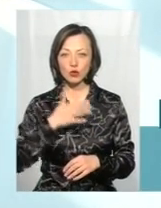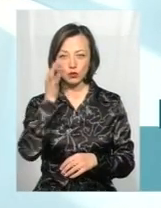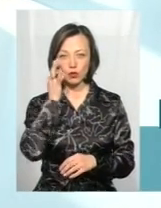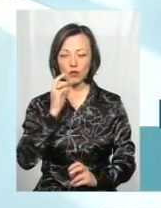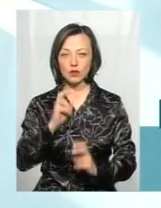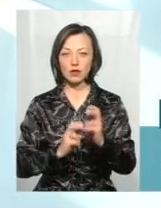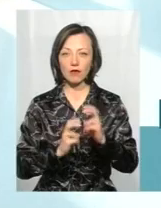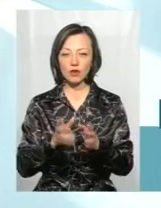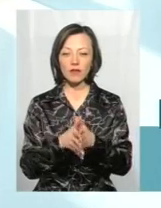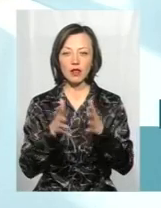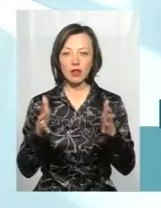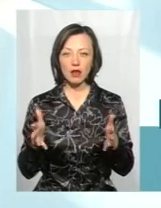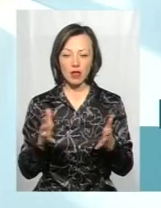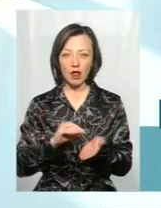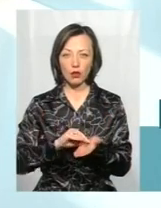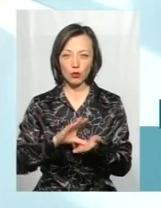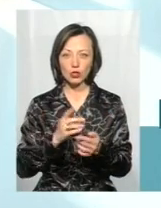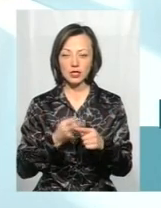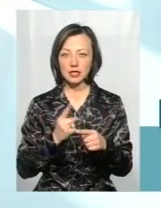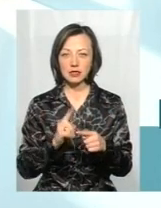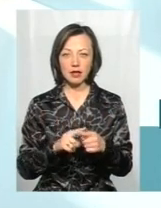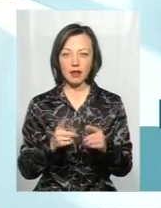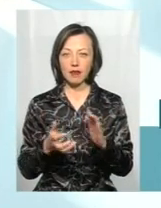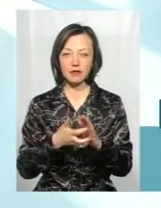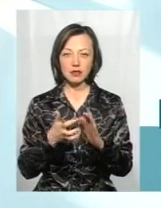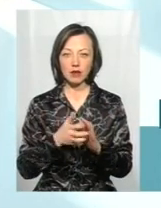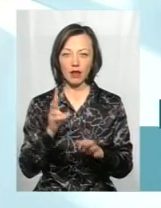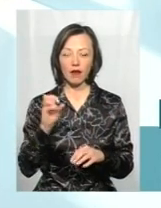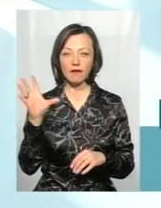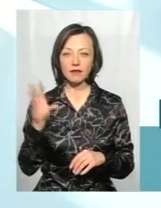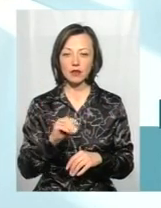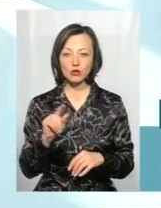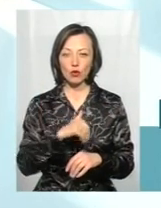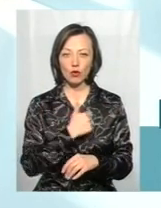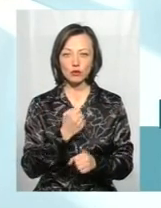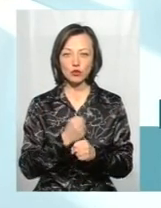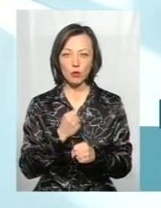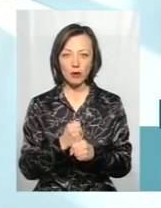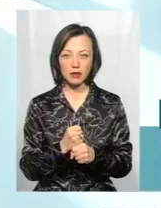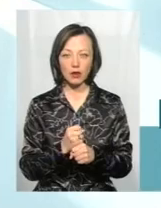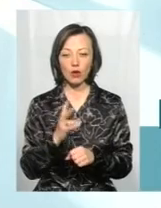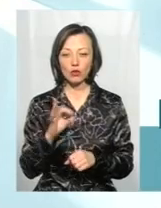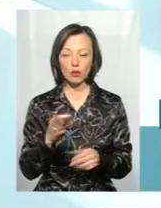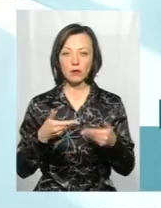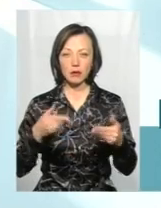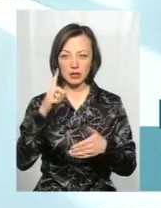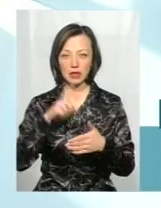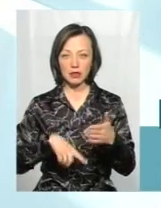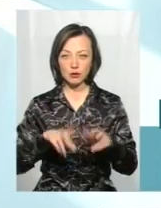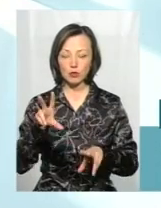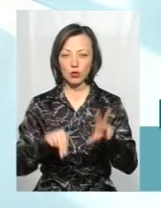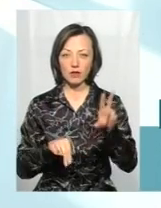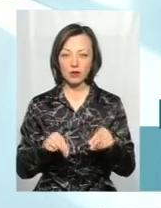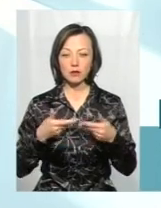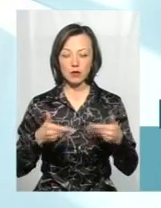великі надходження. Звичайно, що це не вистачає нам на все, що ми хочемо зробити, але ми надіємося на то, сподіваємося,